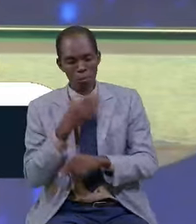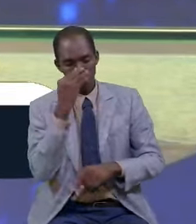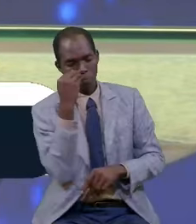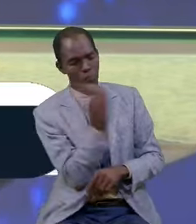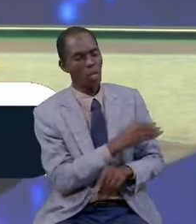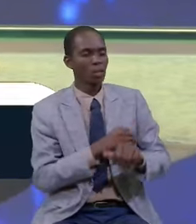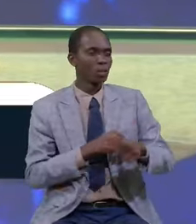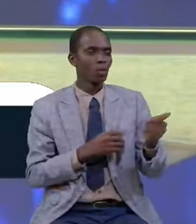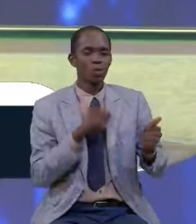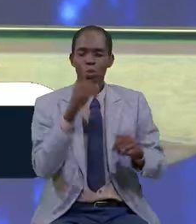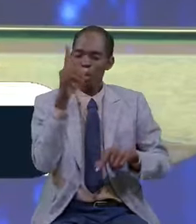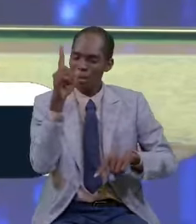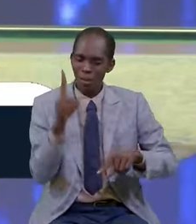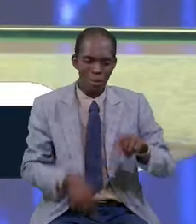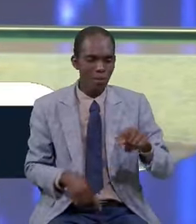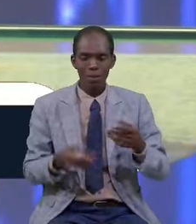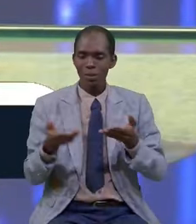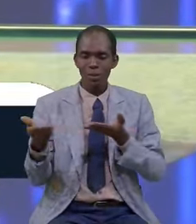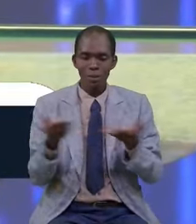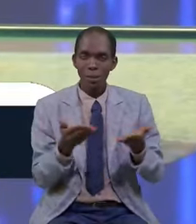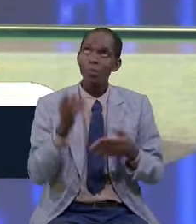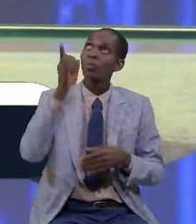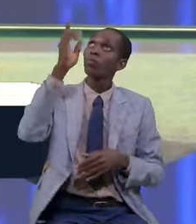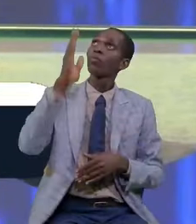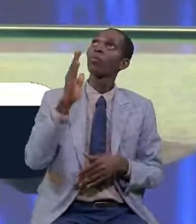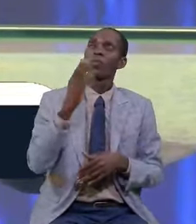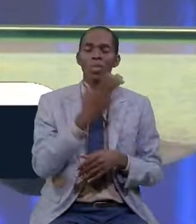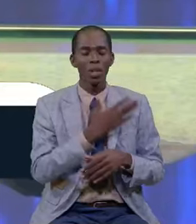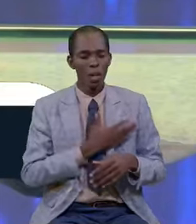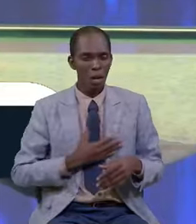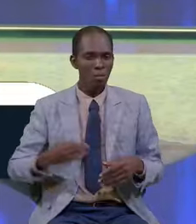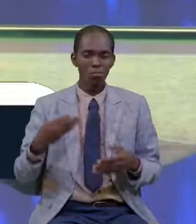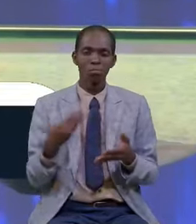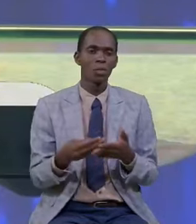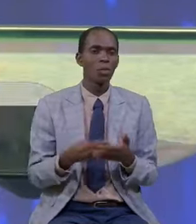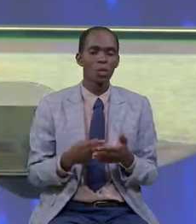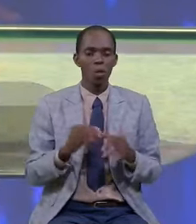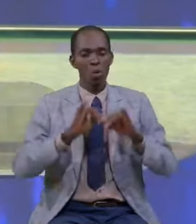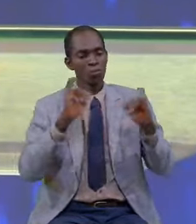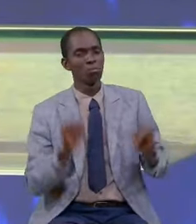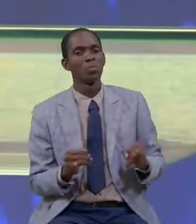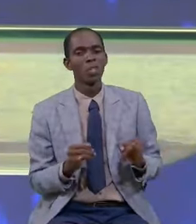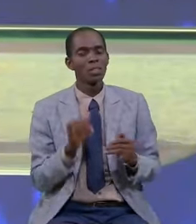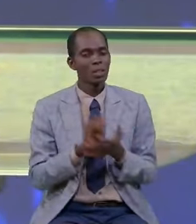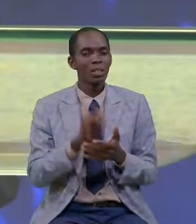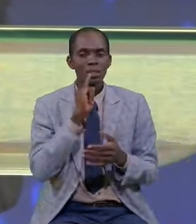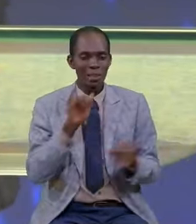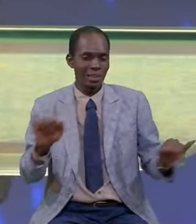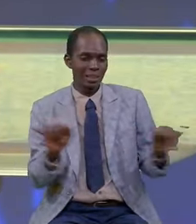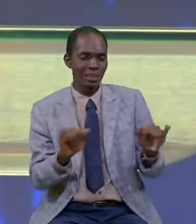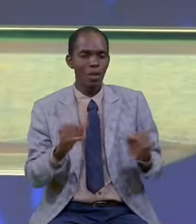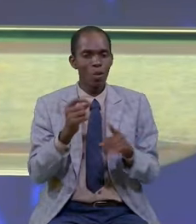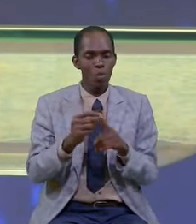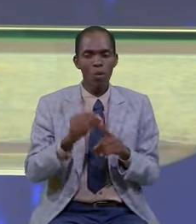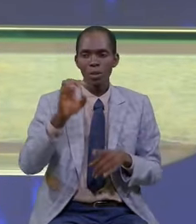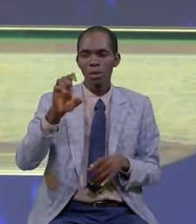Vous ne pouvez servir Dieu et Mammon. C'est le message qu'il leur donnait. C'est le message qu'on a